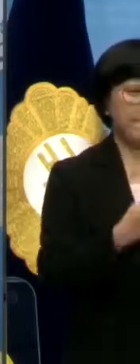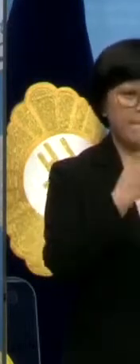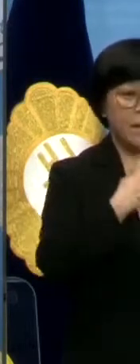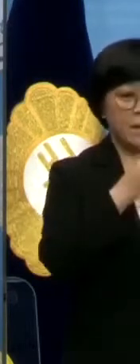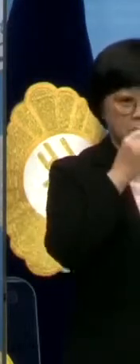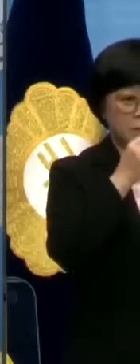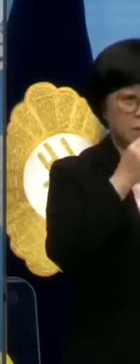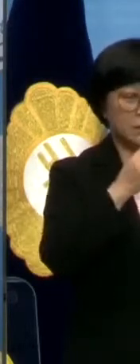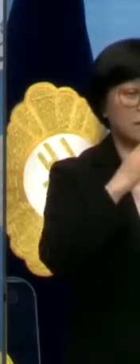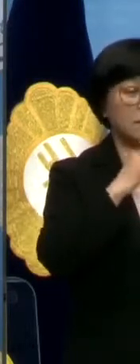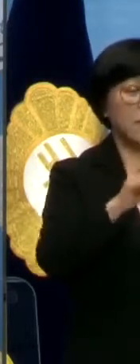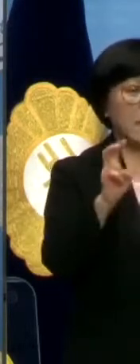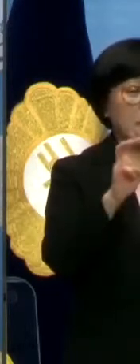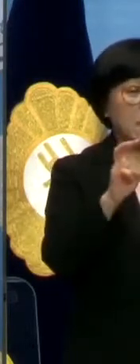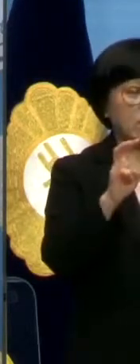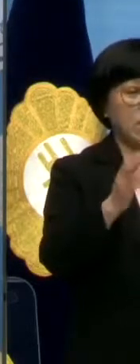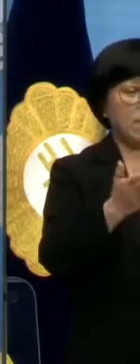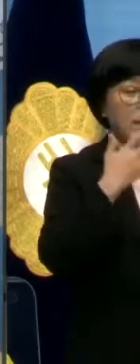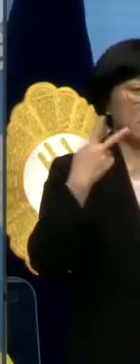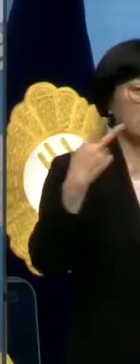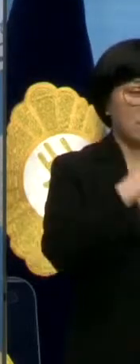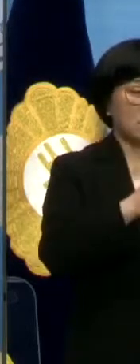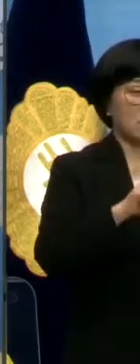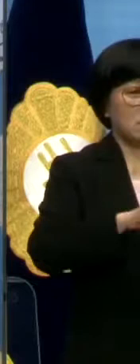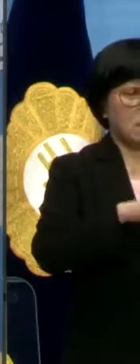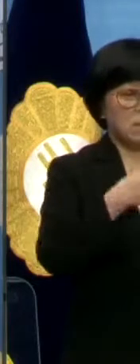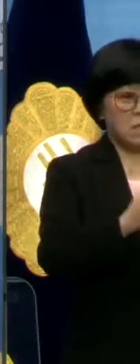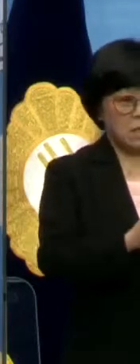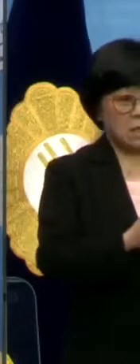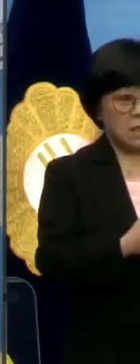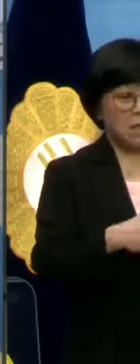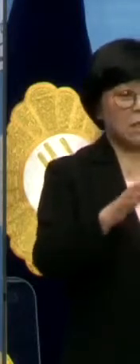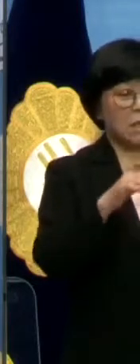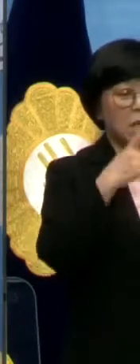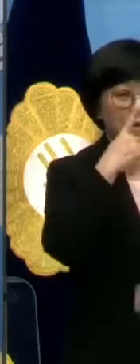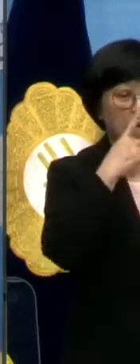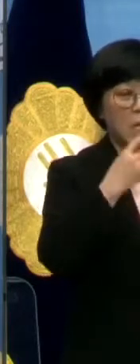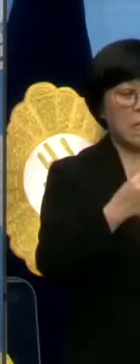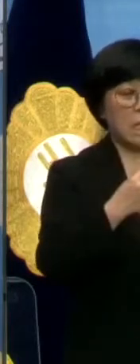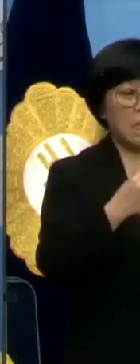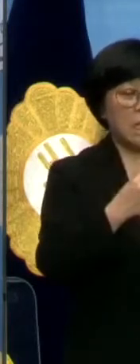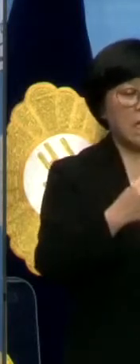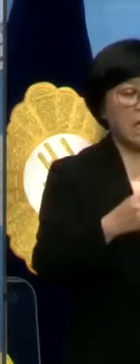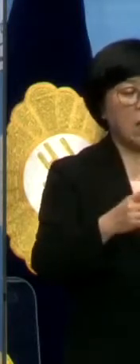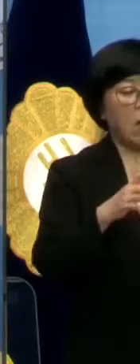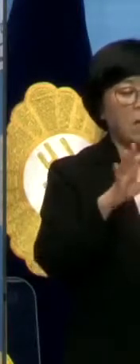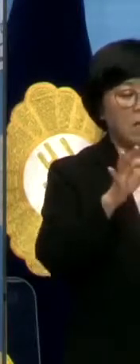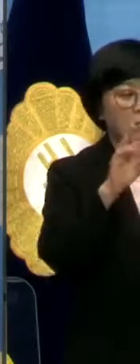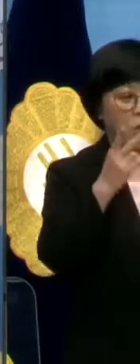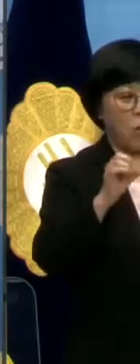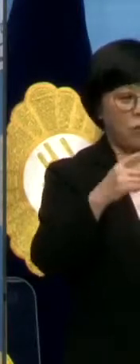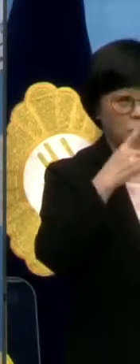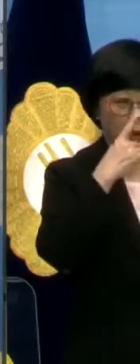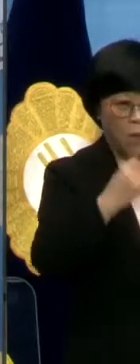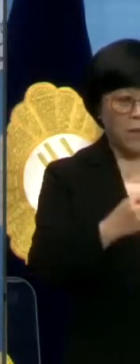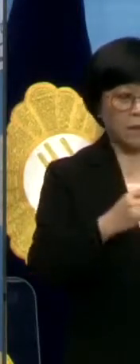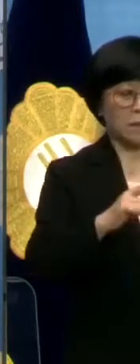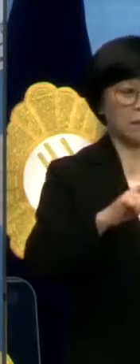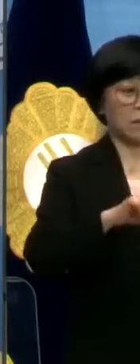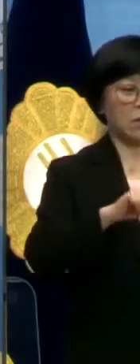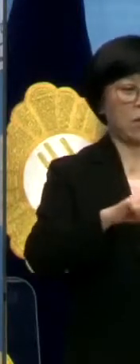했지만 20여일 단식을 하며 쓰러진 김용균 노동자의 어머니 김미숙님과 이한비 PD의